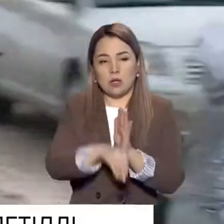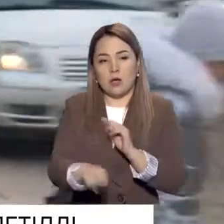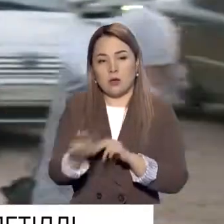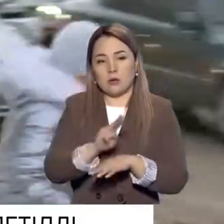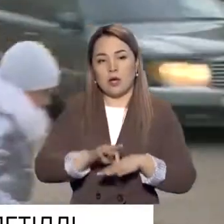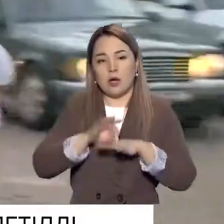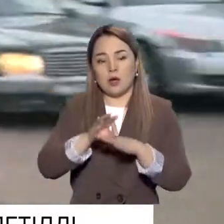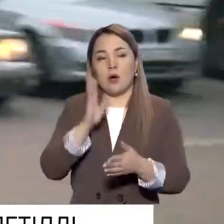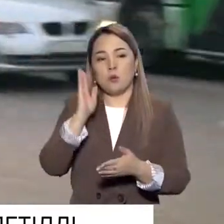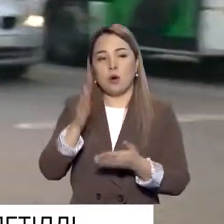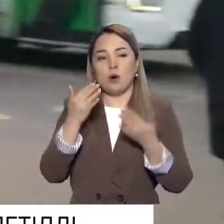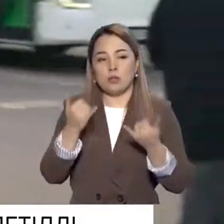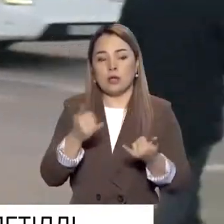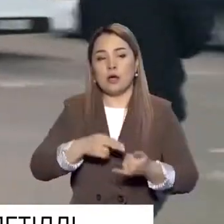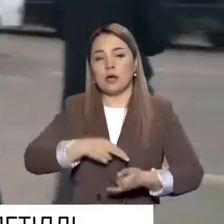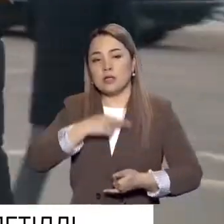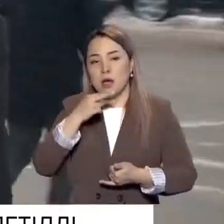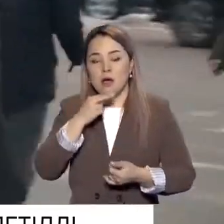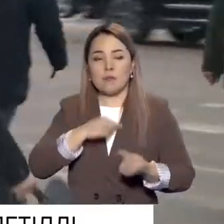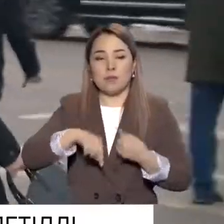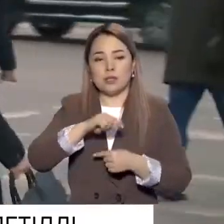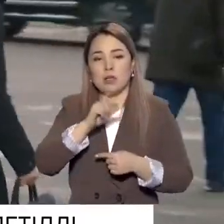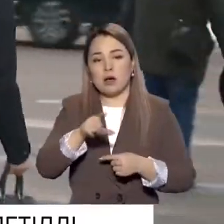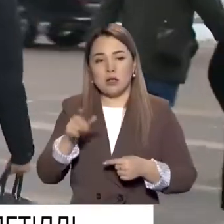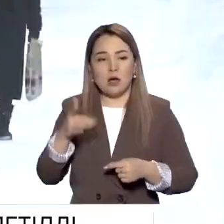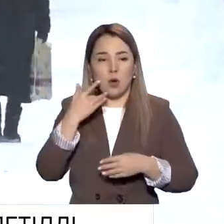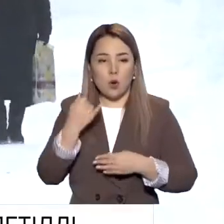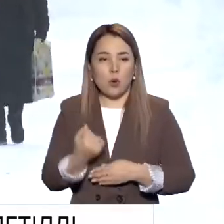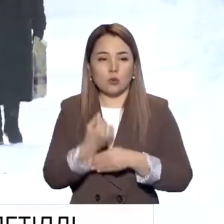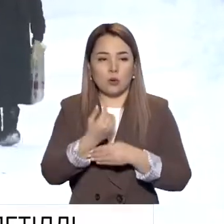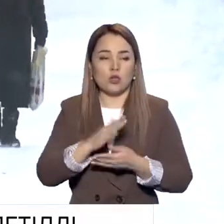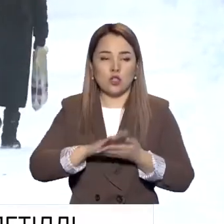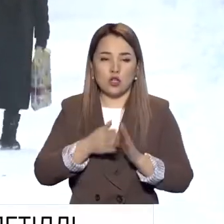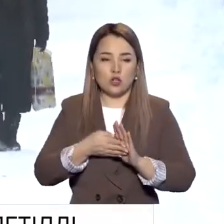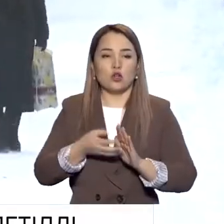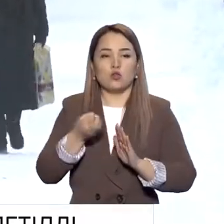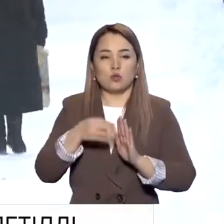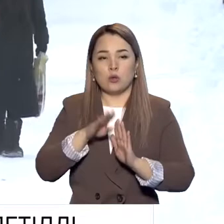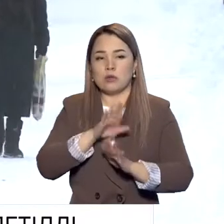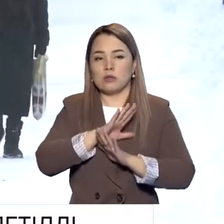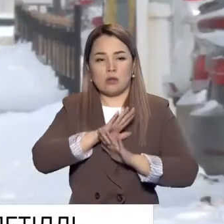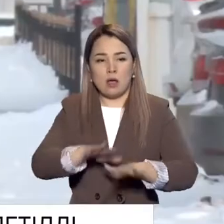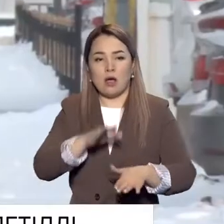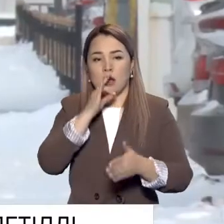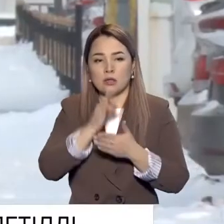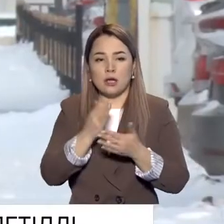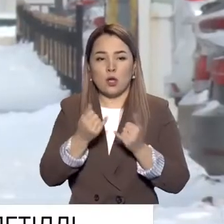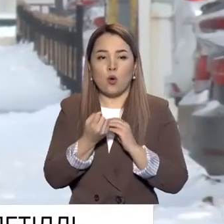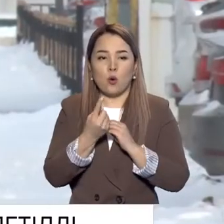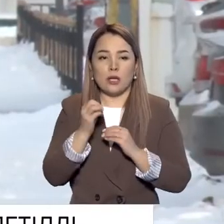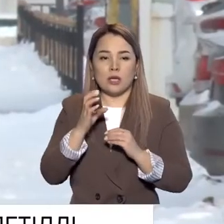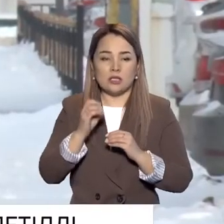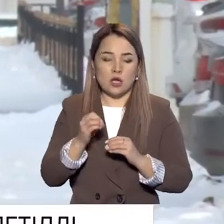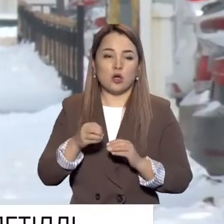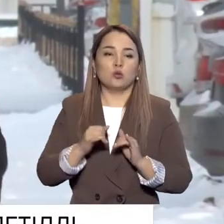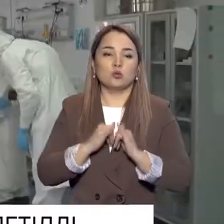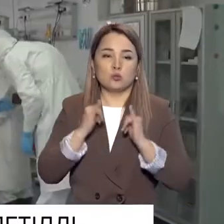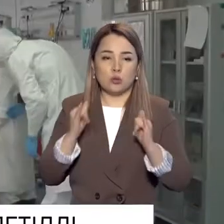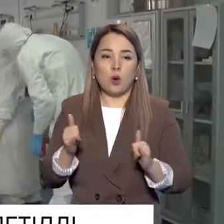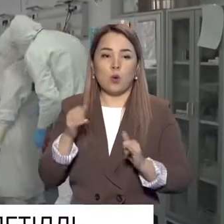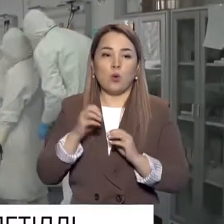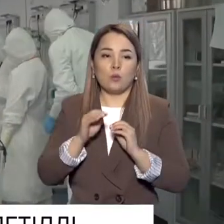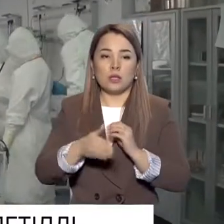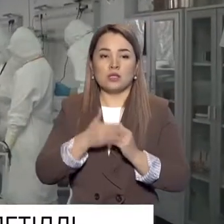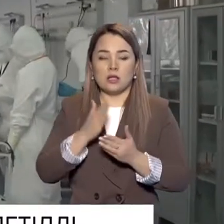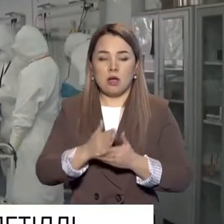кәсіпкерлерді қолдау деп түсіну қажет. Өйткен эпидахуал жақсара қойған жоқ. Өткен аймен салыстырғанда індеттің таралуы 11 есе өсті. Кеше 10 мыңға